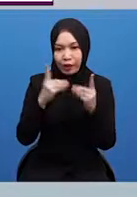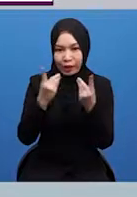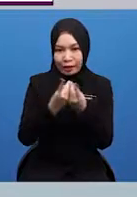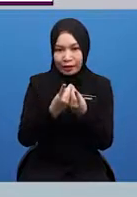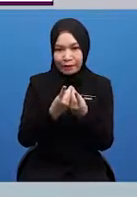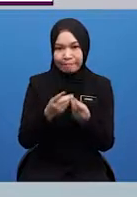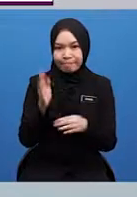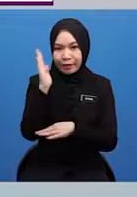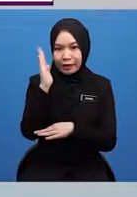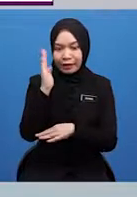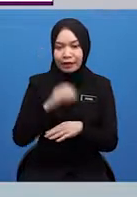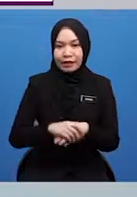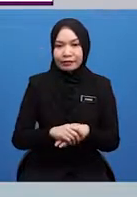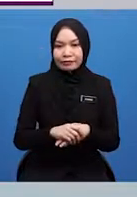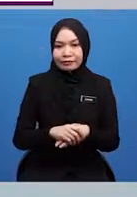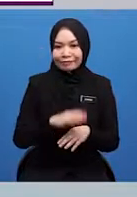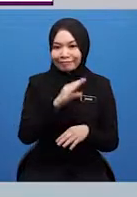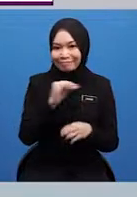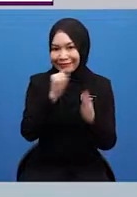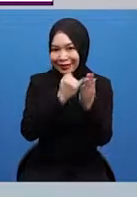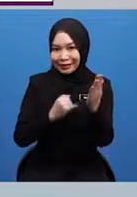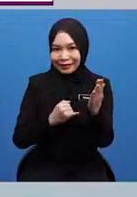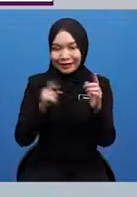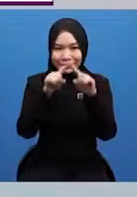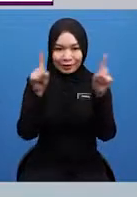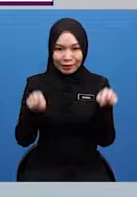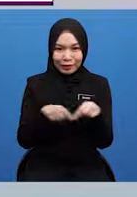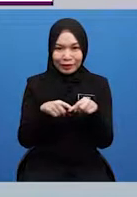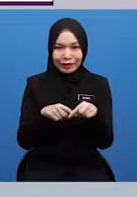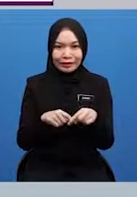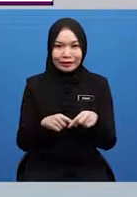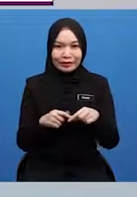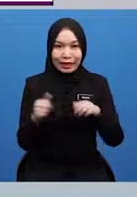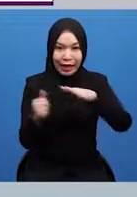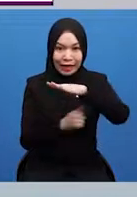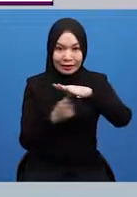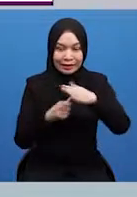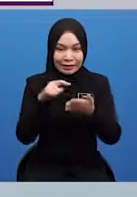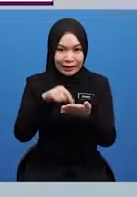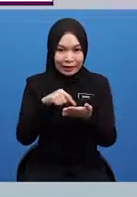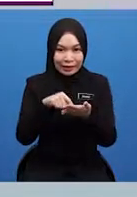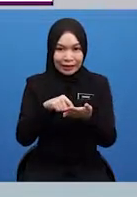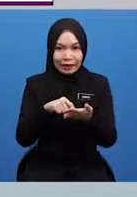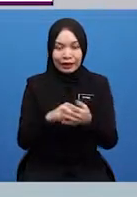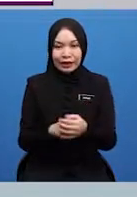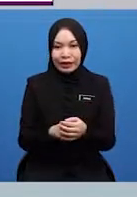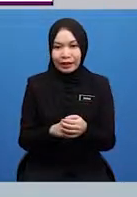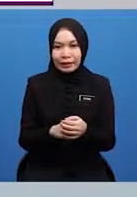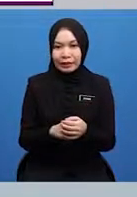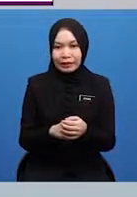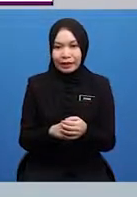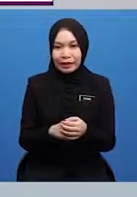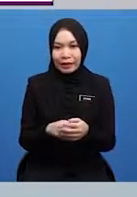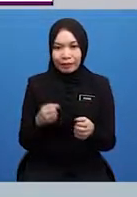bucu. Lakaran asas bentuk segi empat kelihatan teguh dan kukuh dengan penggunaan tona dan